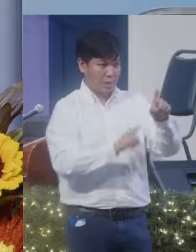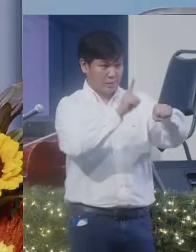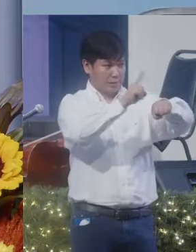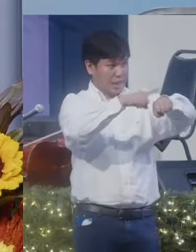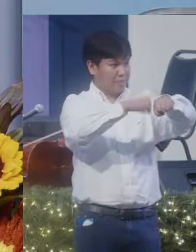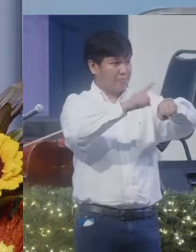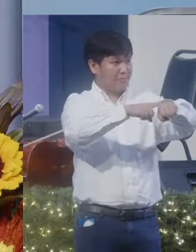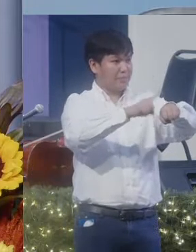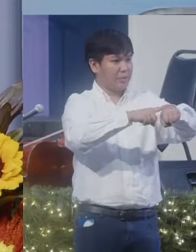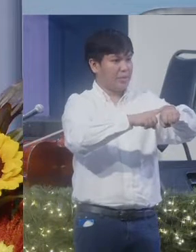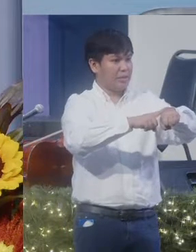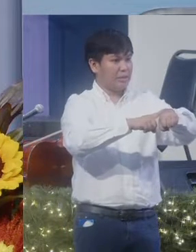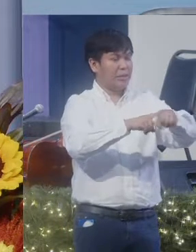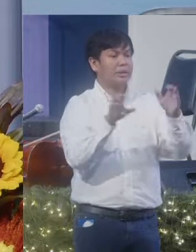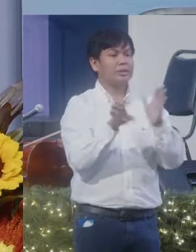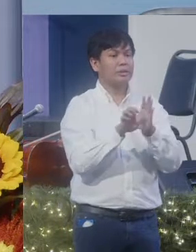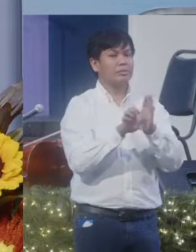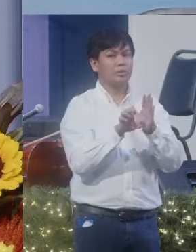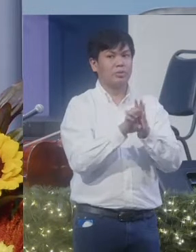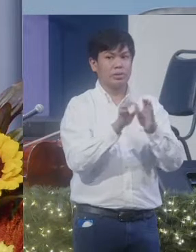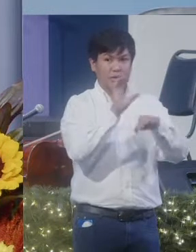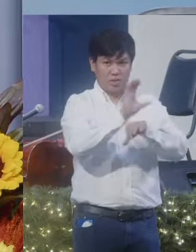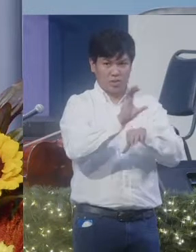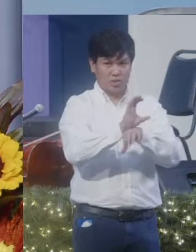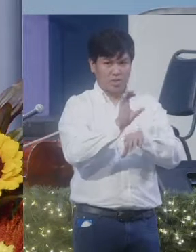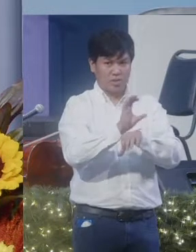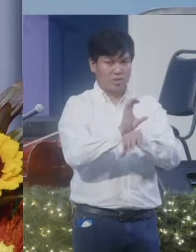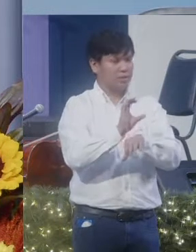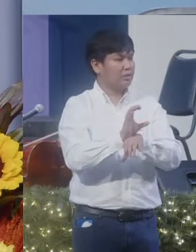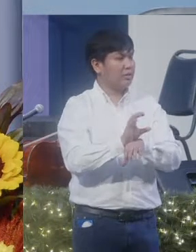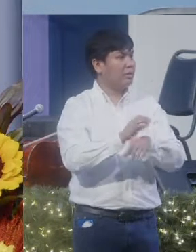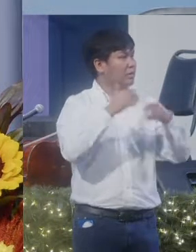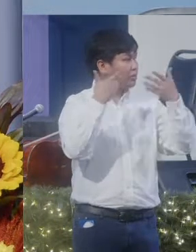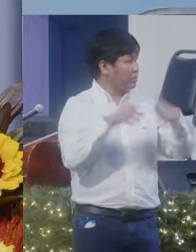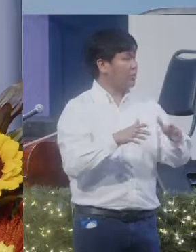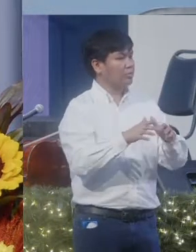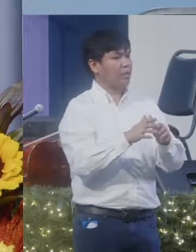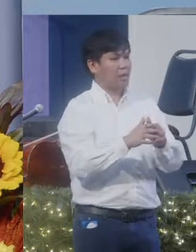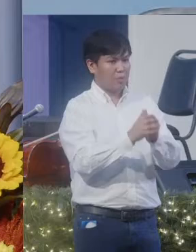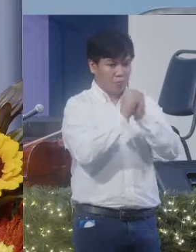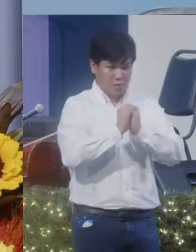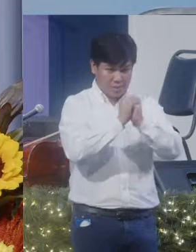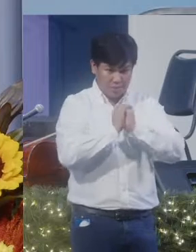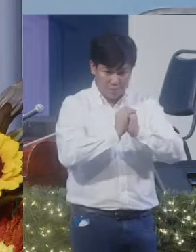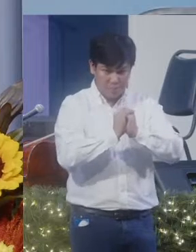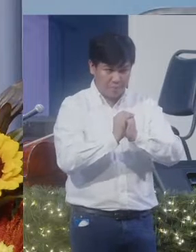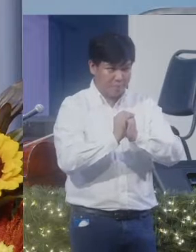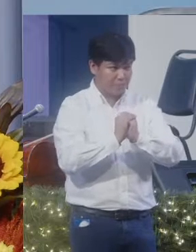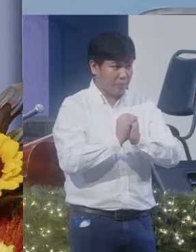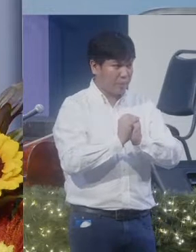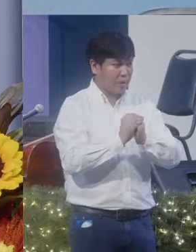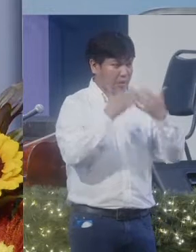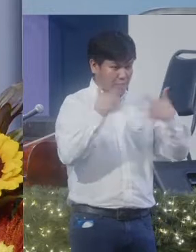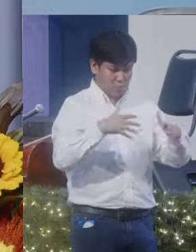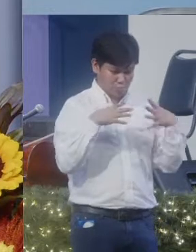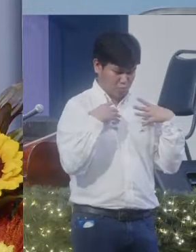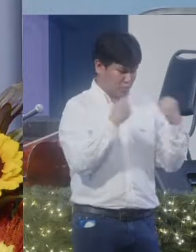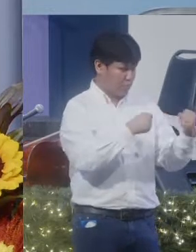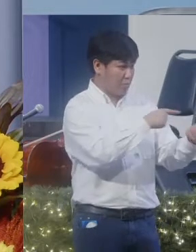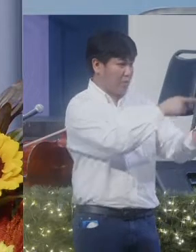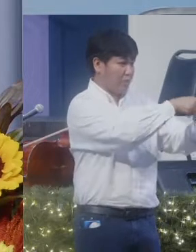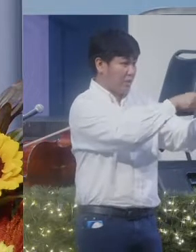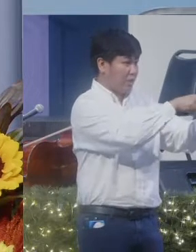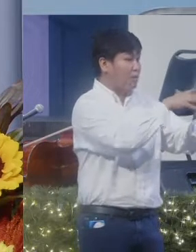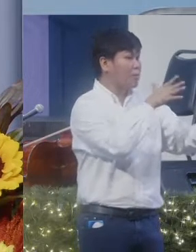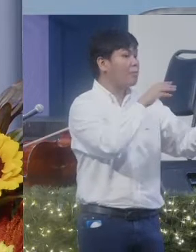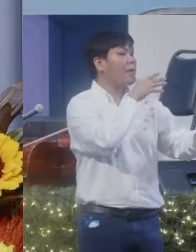ay pagkatapos nung kanyang ginawa sa sinagoga, kanyang pagtuturo, yung pagpapagaling niya sa mother-in-law ni Simon.